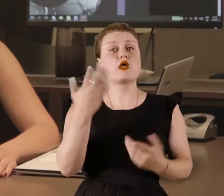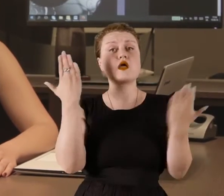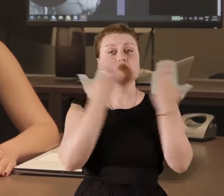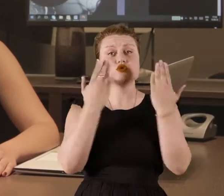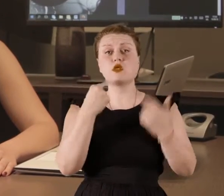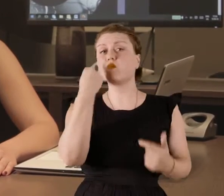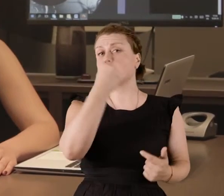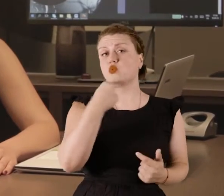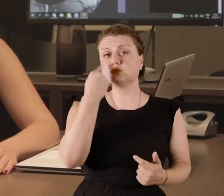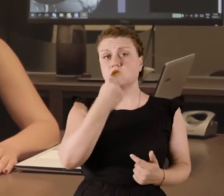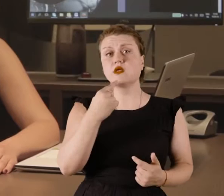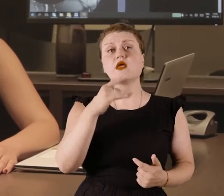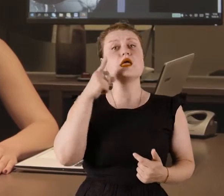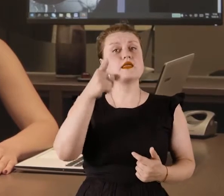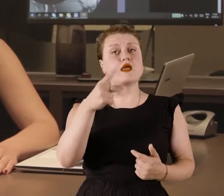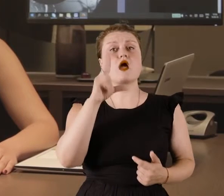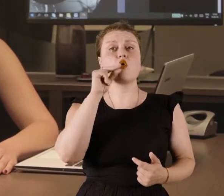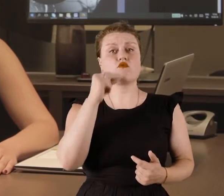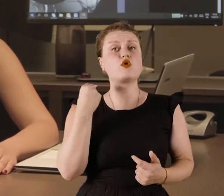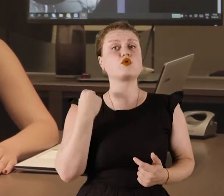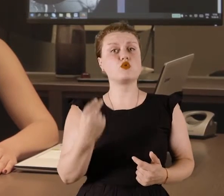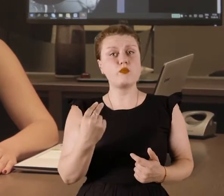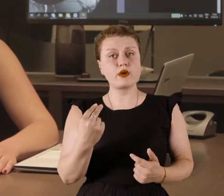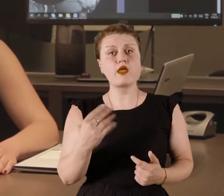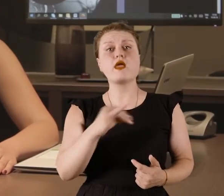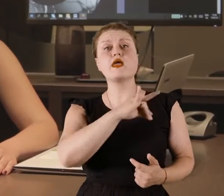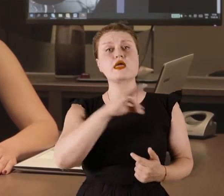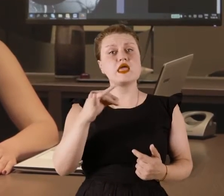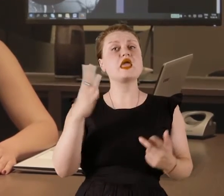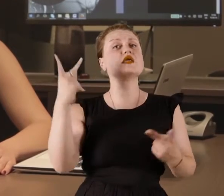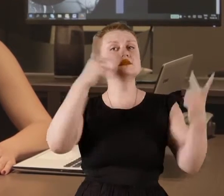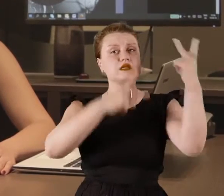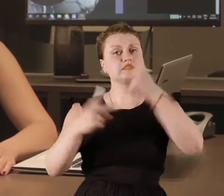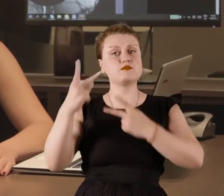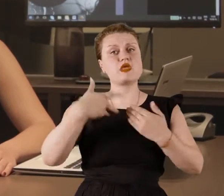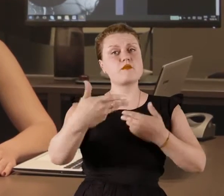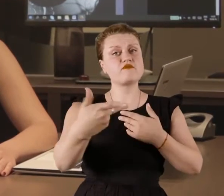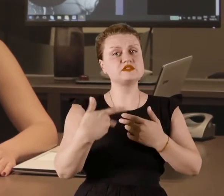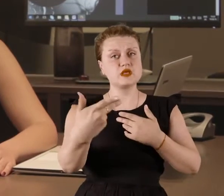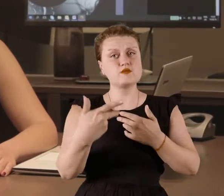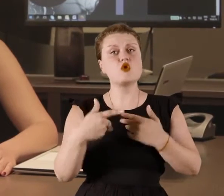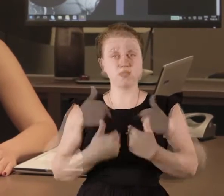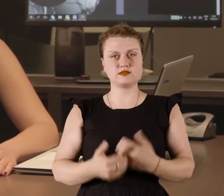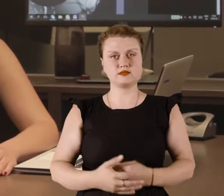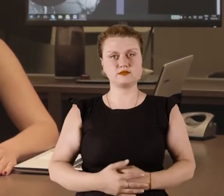чете по устните, самата тя говори, така че взаимно се разбираме.